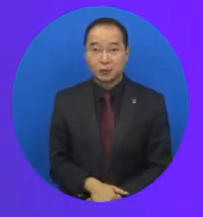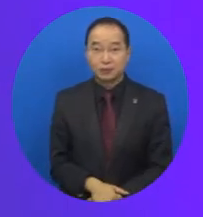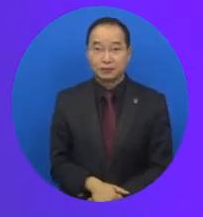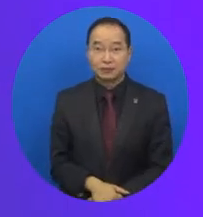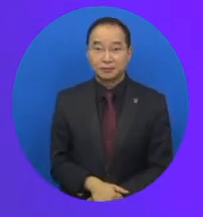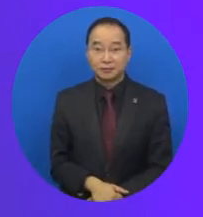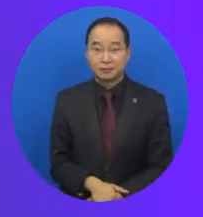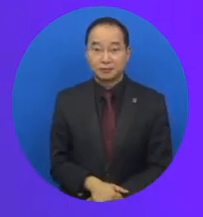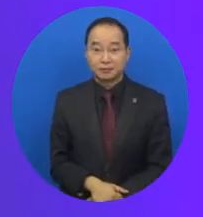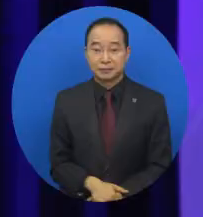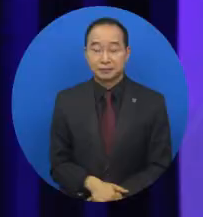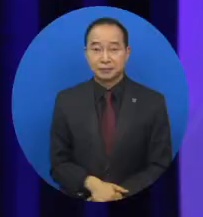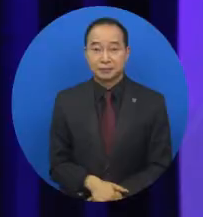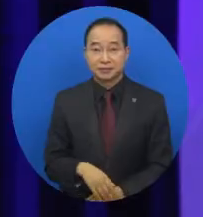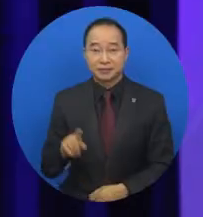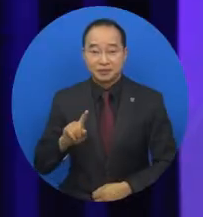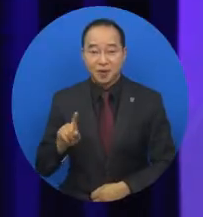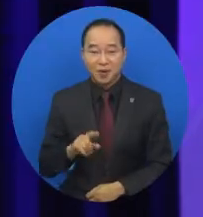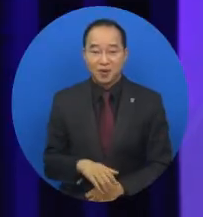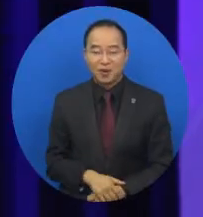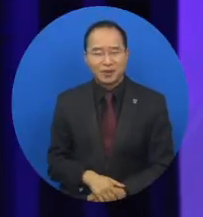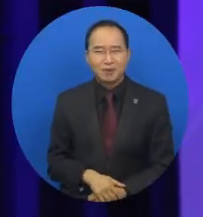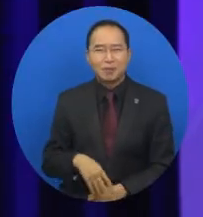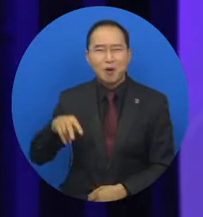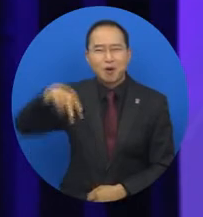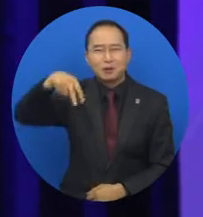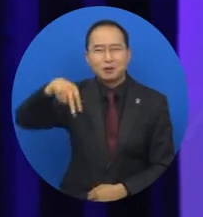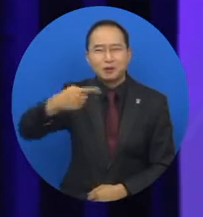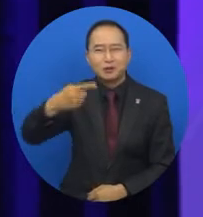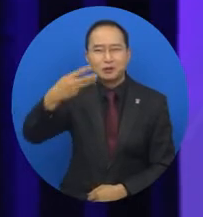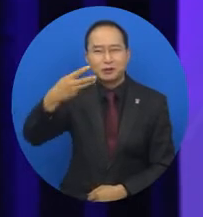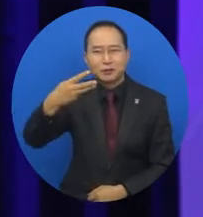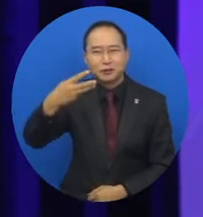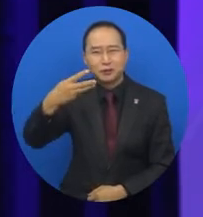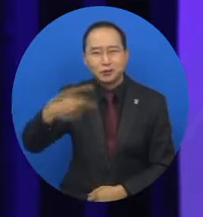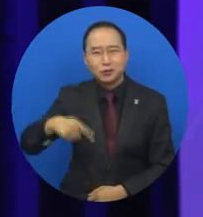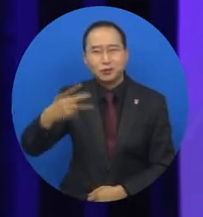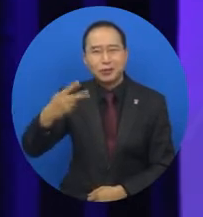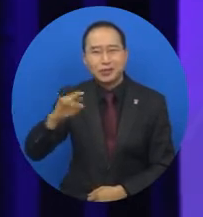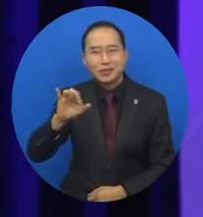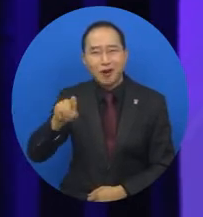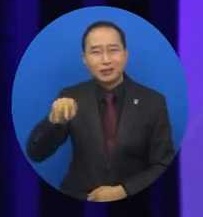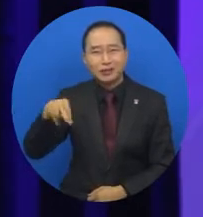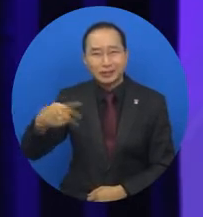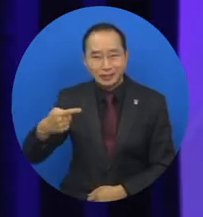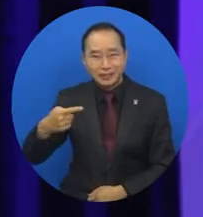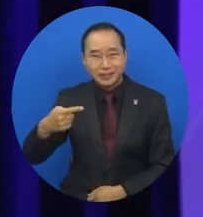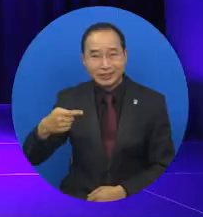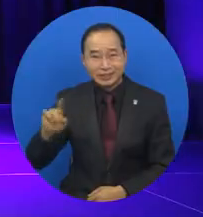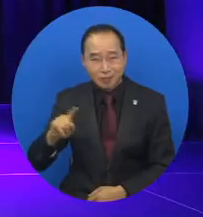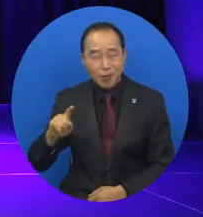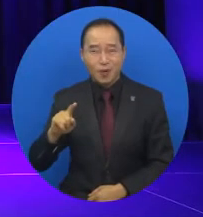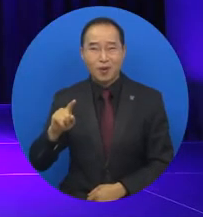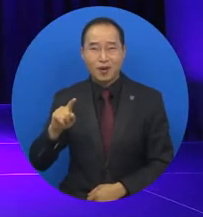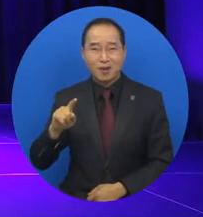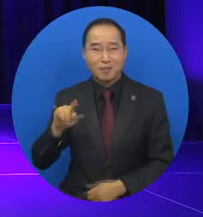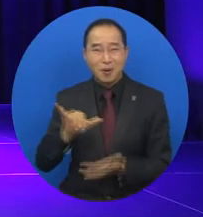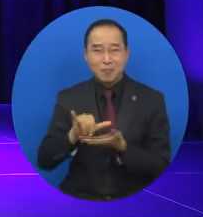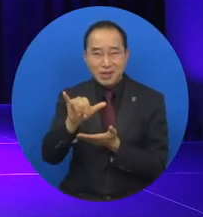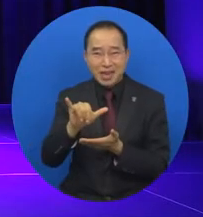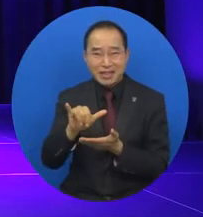남는 대답이 있었는데요. 스튜디오스 사감 선생 같다라는 대답을 들었습니다. 그래서